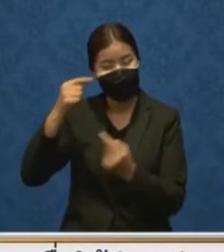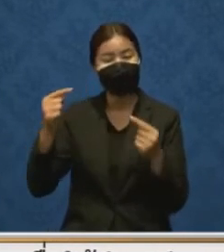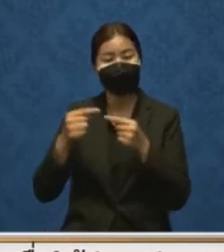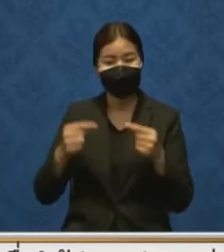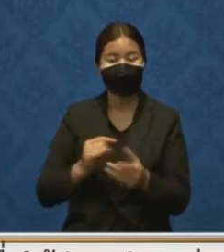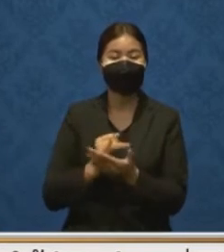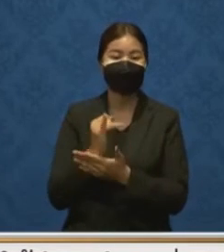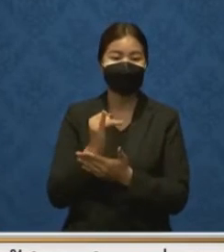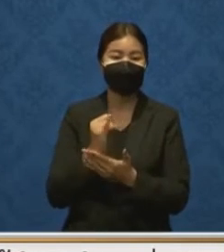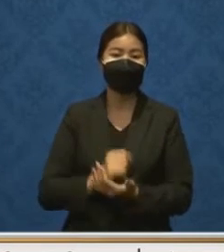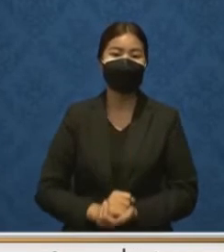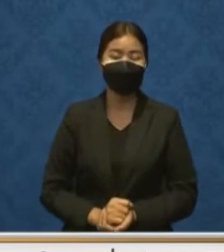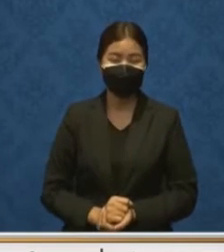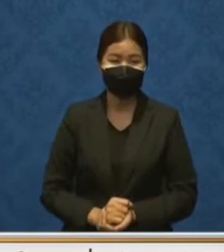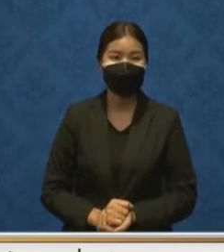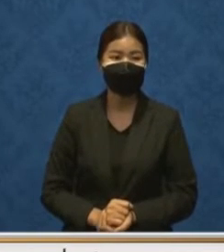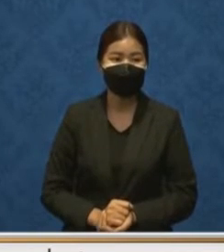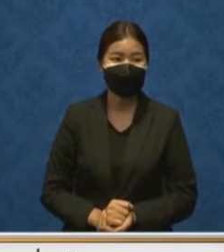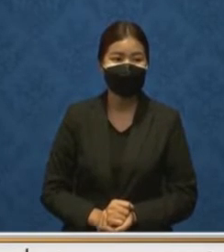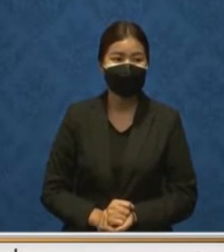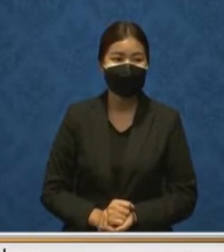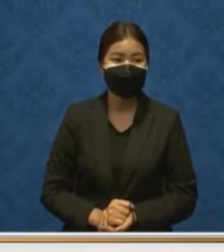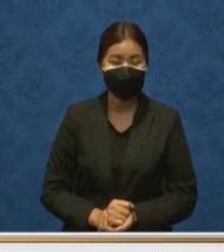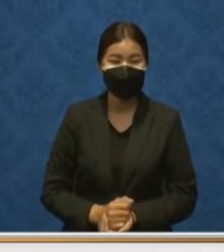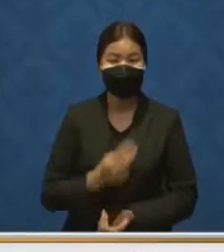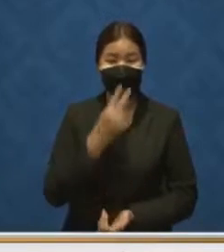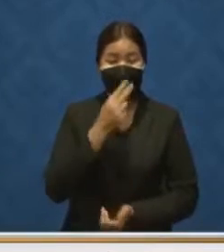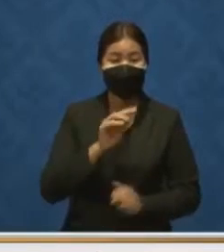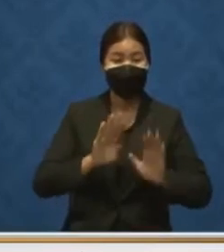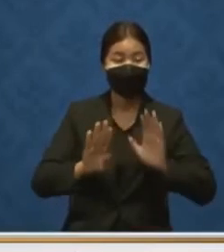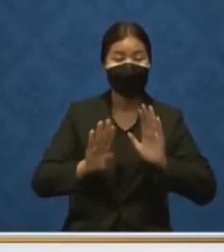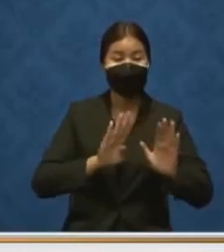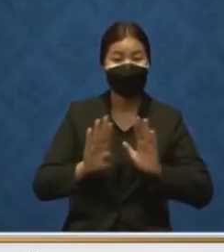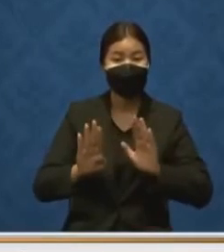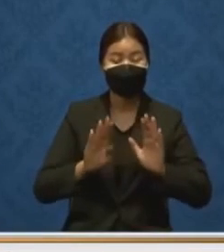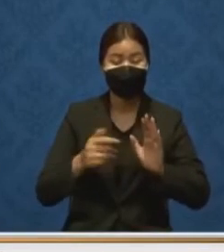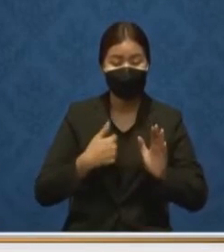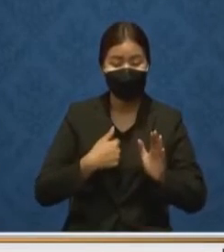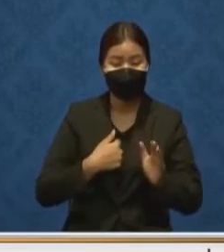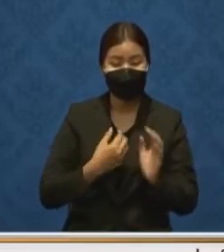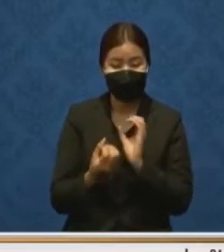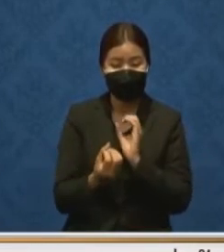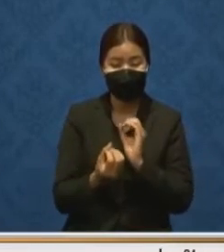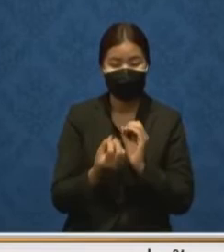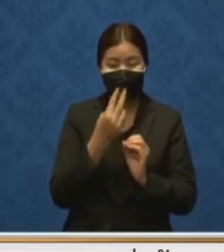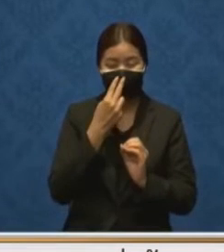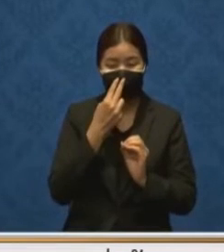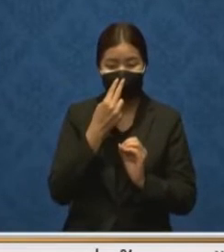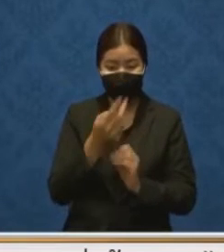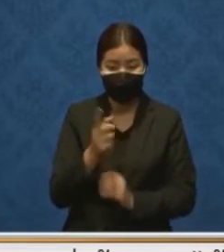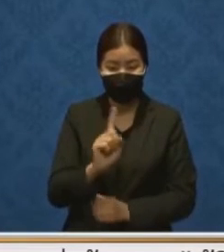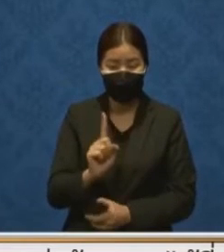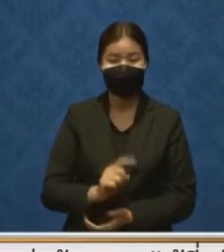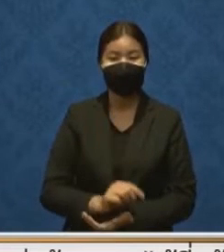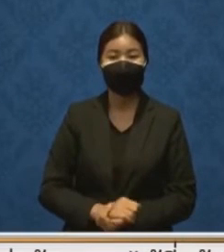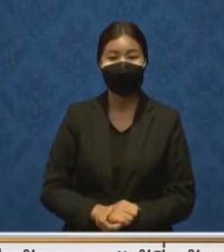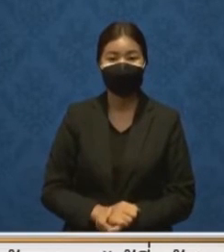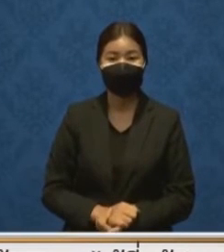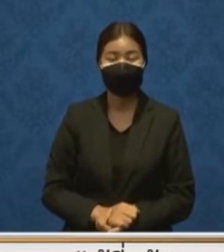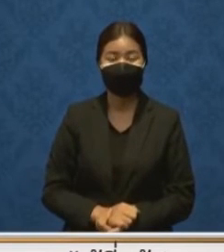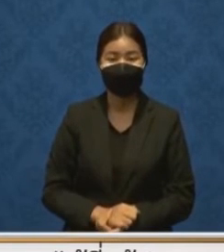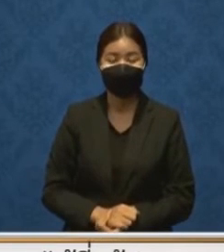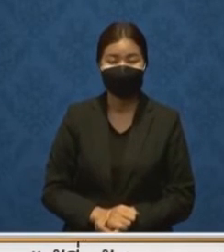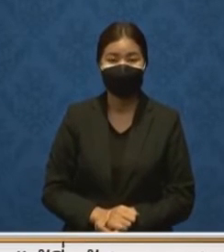อย่างไรก็ตามทั้งหมดนี้มันก็มาสะท้อนปรากฏการที่เป็นจริงนั่นก็คือว่า